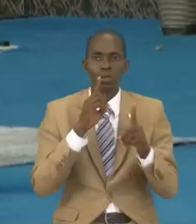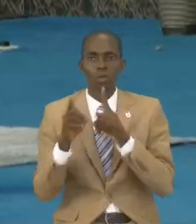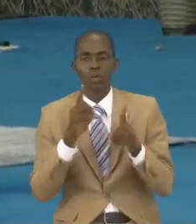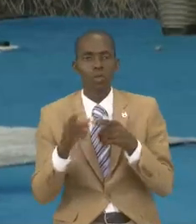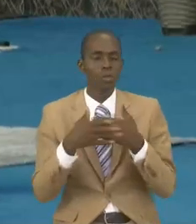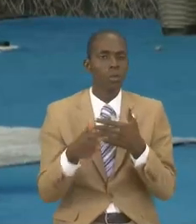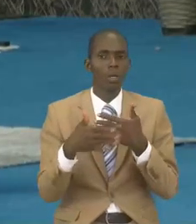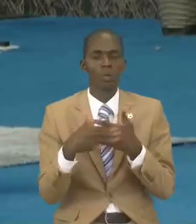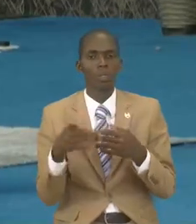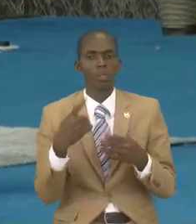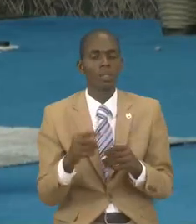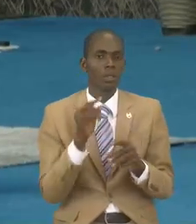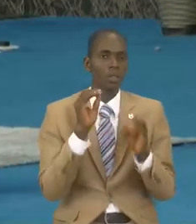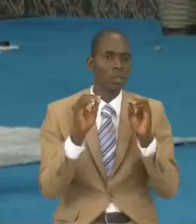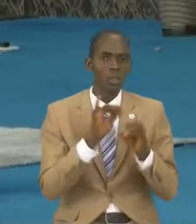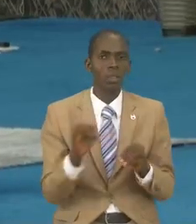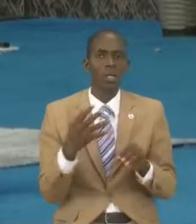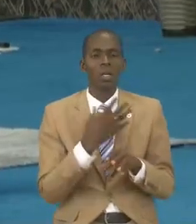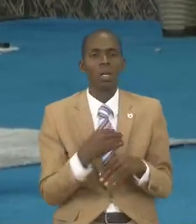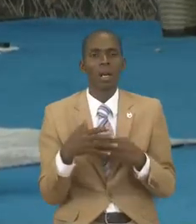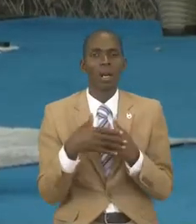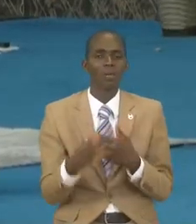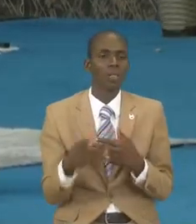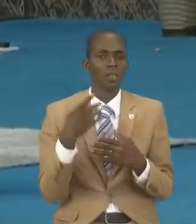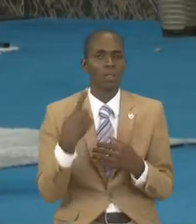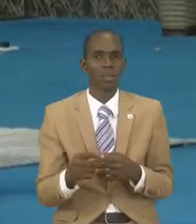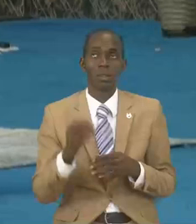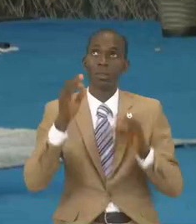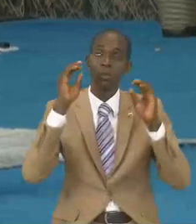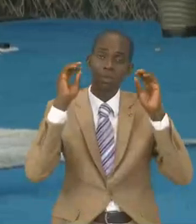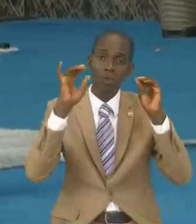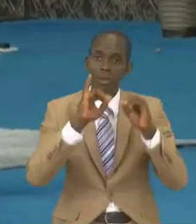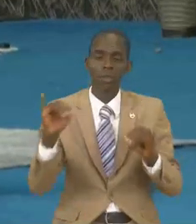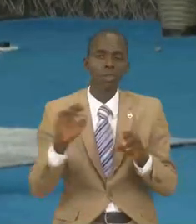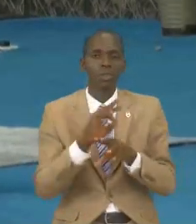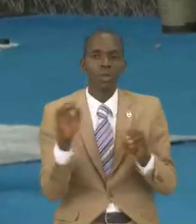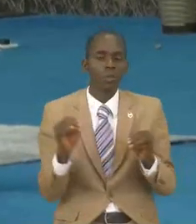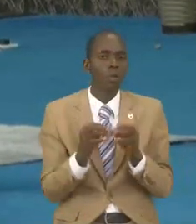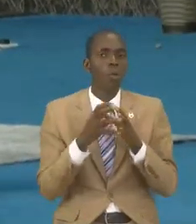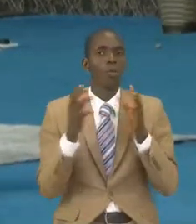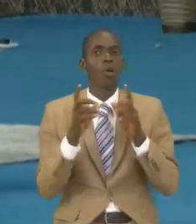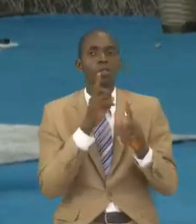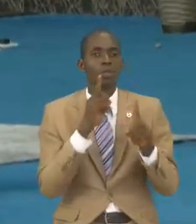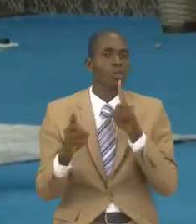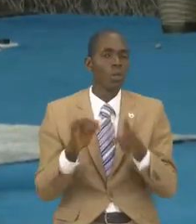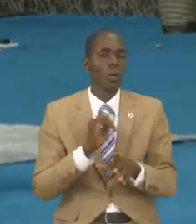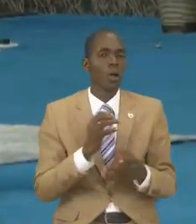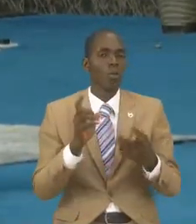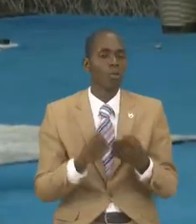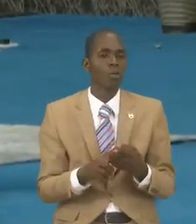plus rien, parle. Et après la prédication, tu parles. Plus de bavardage.